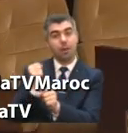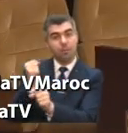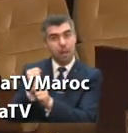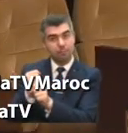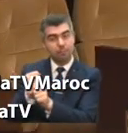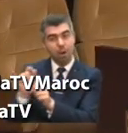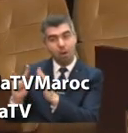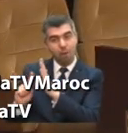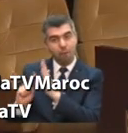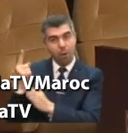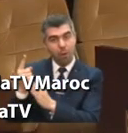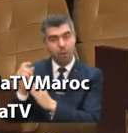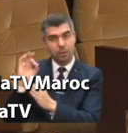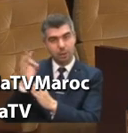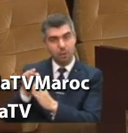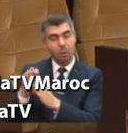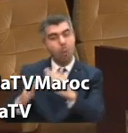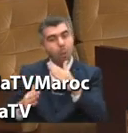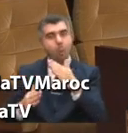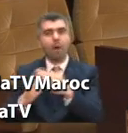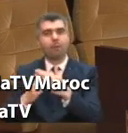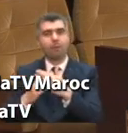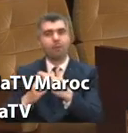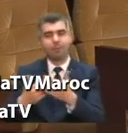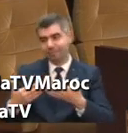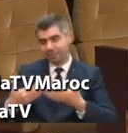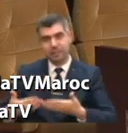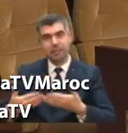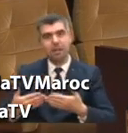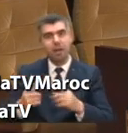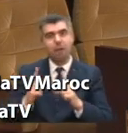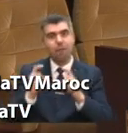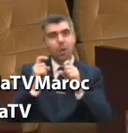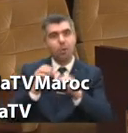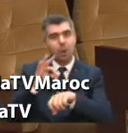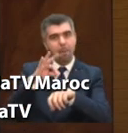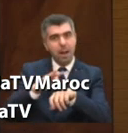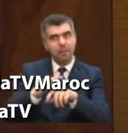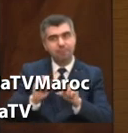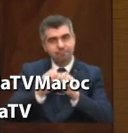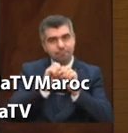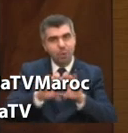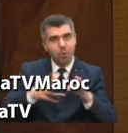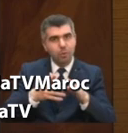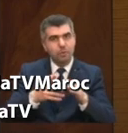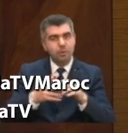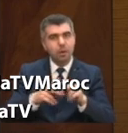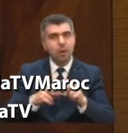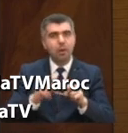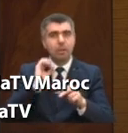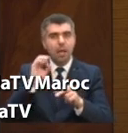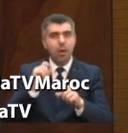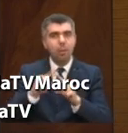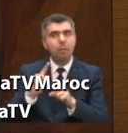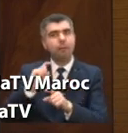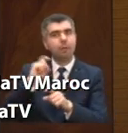التي لا زالت مستمره بالضروره وفقا للقانون خلال هذه المرحله تدخل من في ضمن الحاله الاستثنائيه الوارده في الماده 32